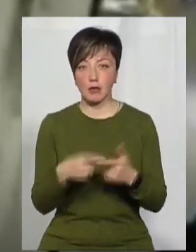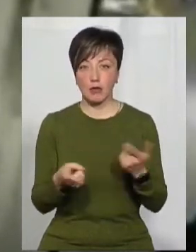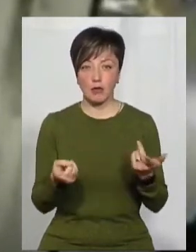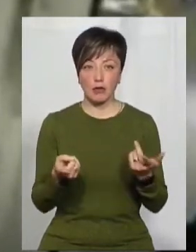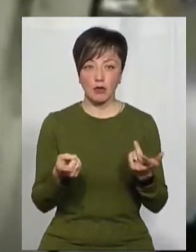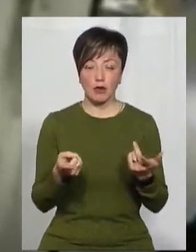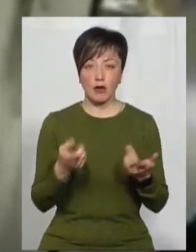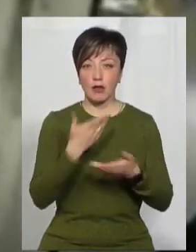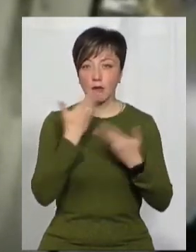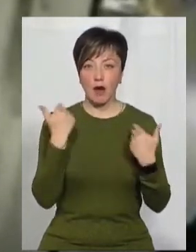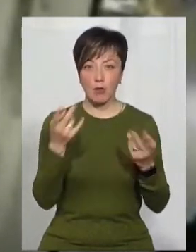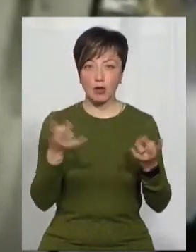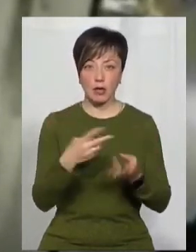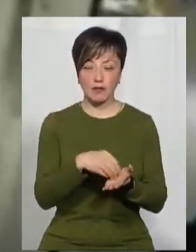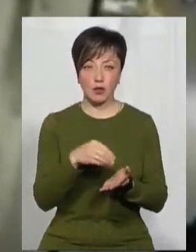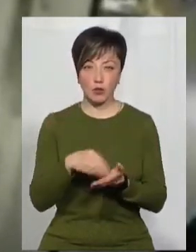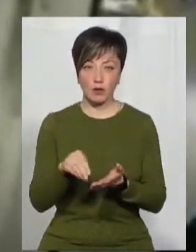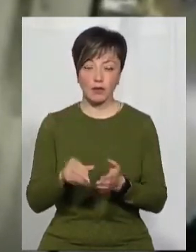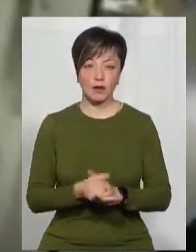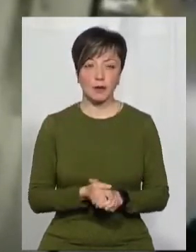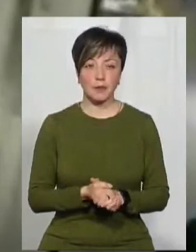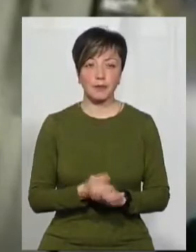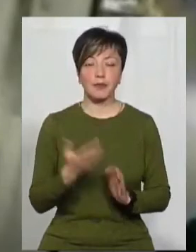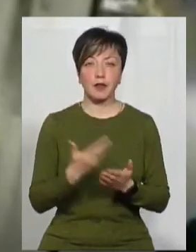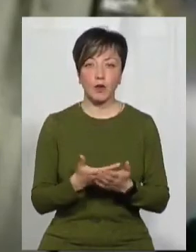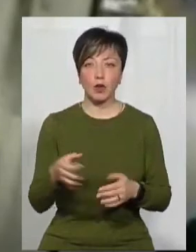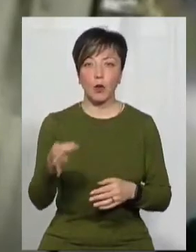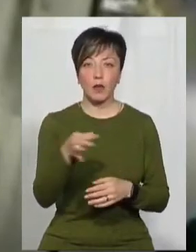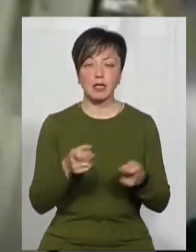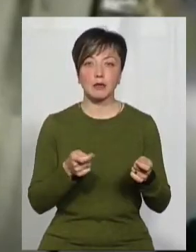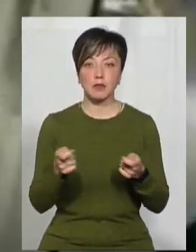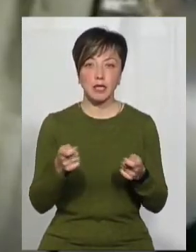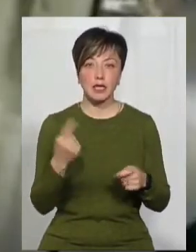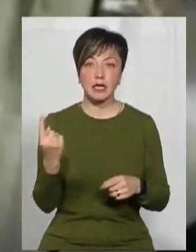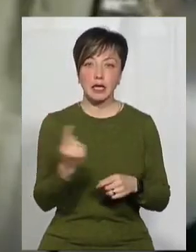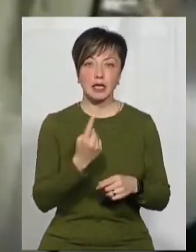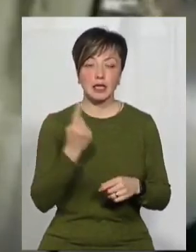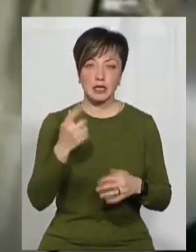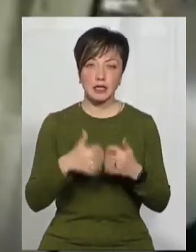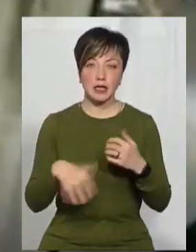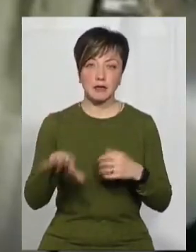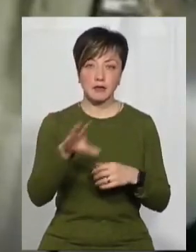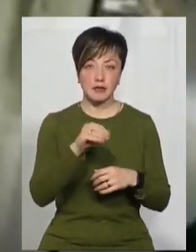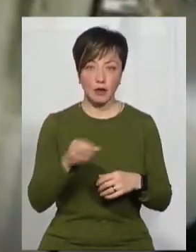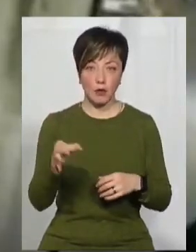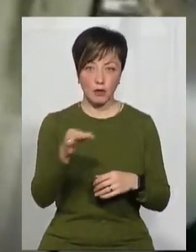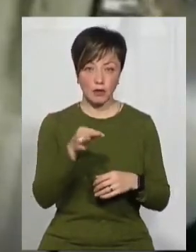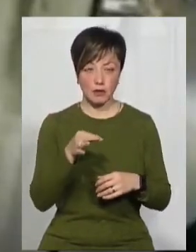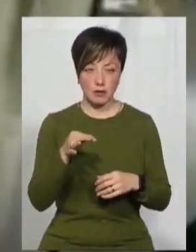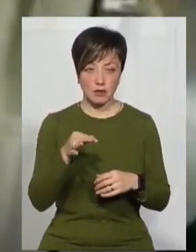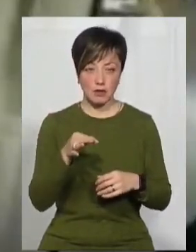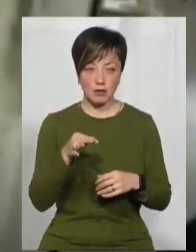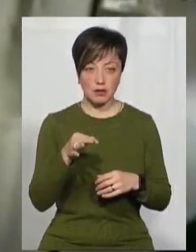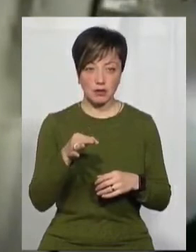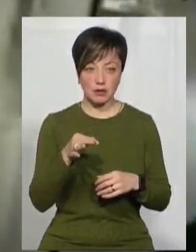відпала потреба у закупівлі. Наприклад, обласна адміністрація єдина серед усіх обласних сад